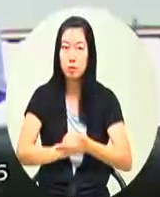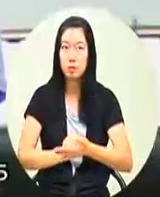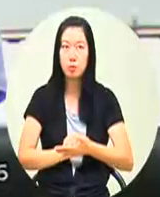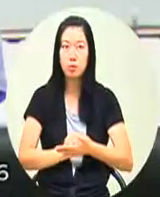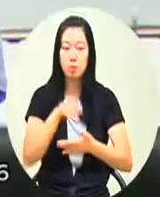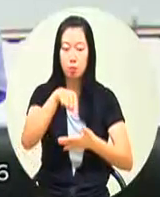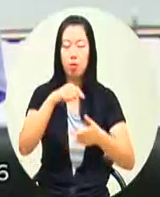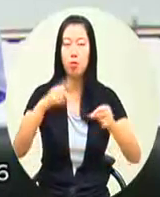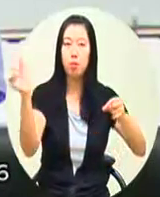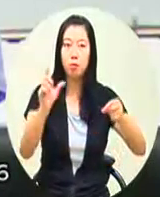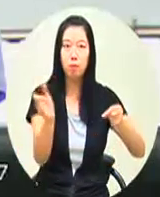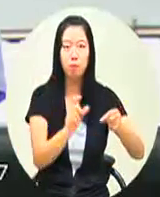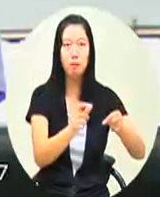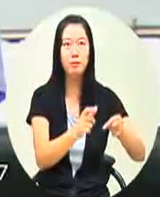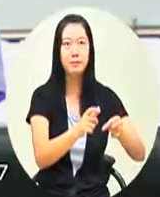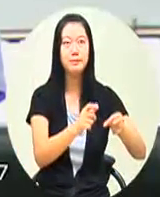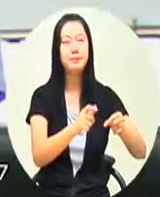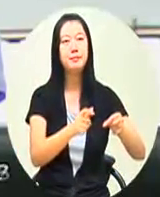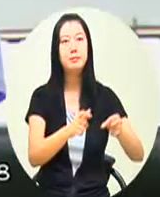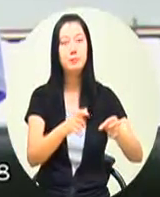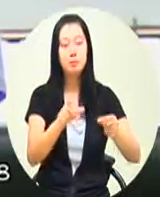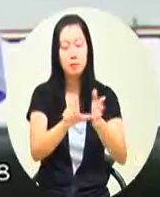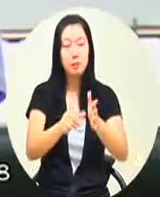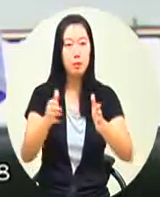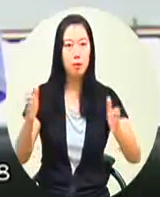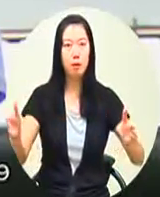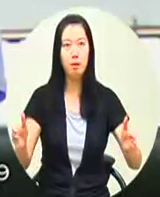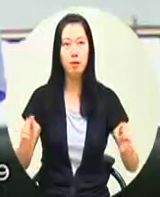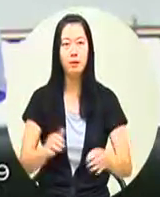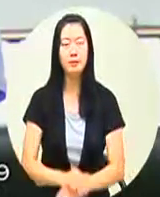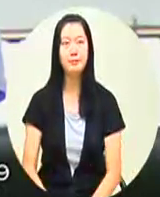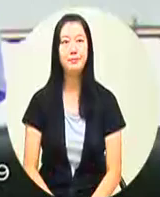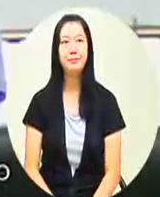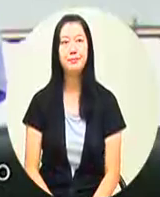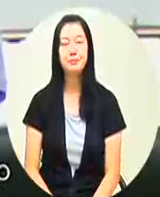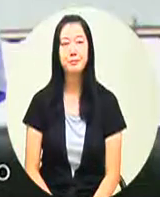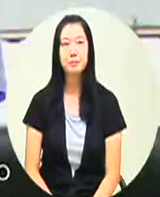台风雨季期间